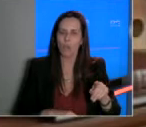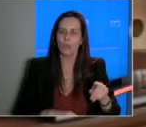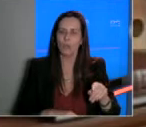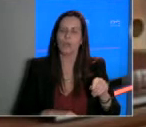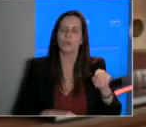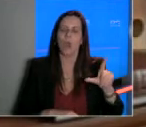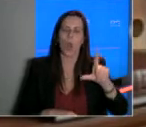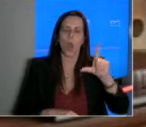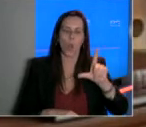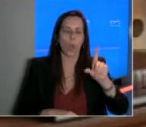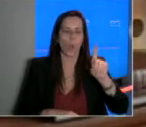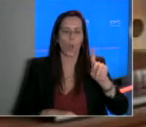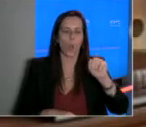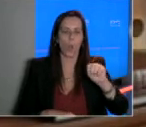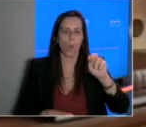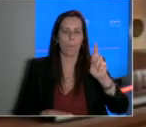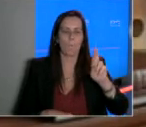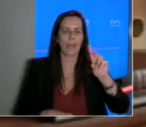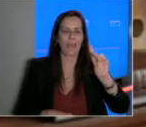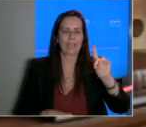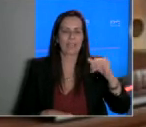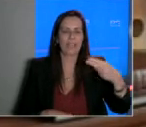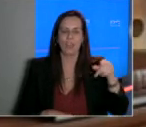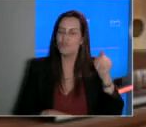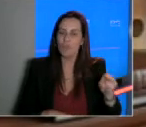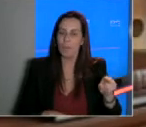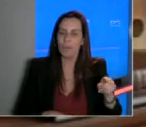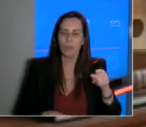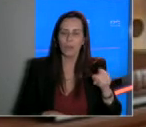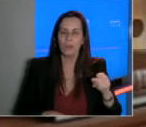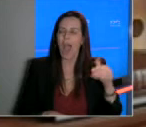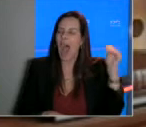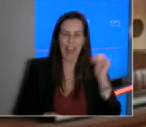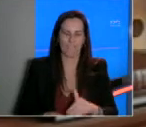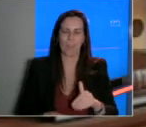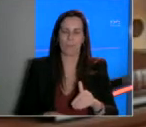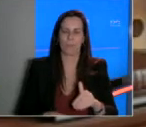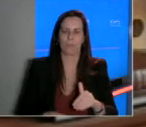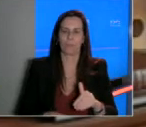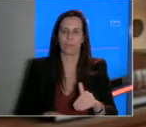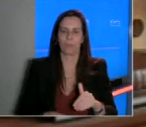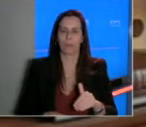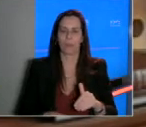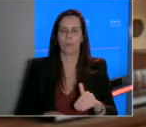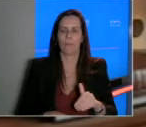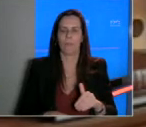בלומברדיה, בעיקר ברגמו וברשיה, ששם אנחנו מדברים על אלפים של